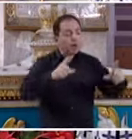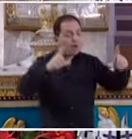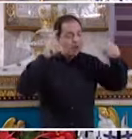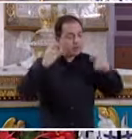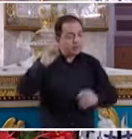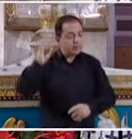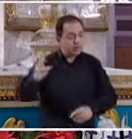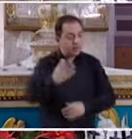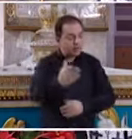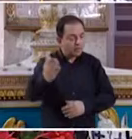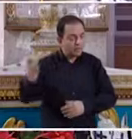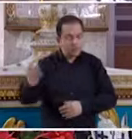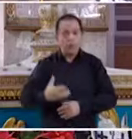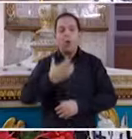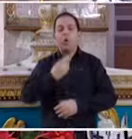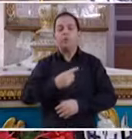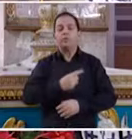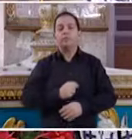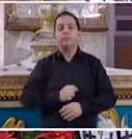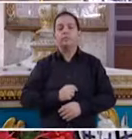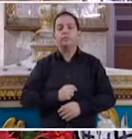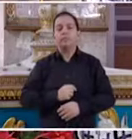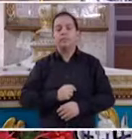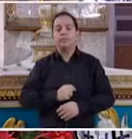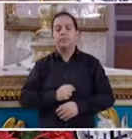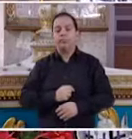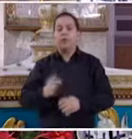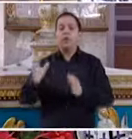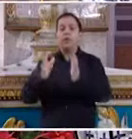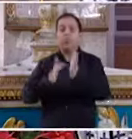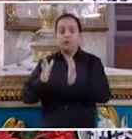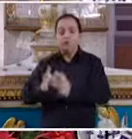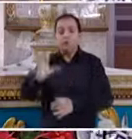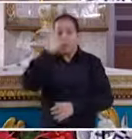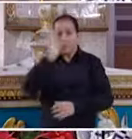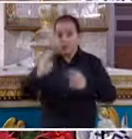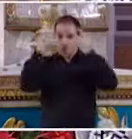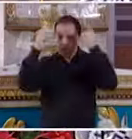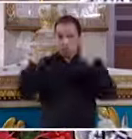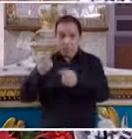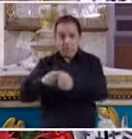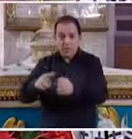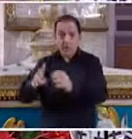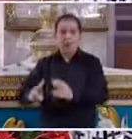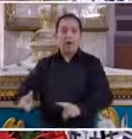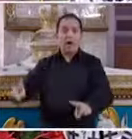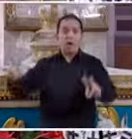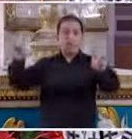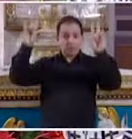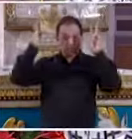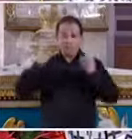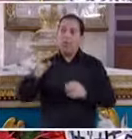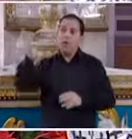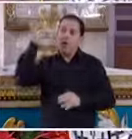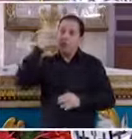Άγιε, ευλόγησον. Ο Αναστάς εκ νεκρών Χριστός ο αληθινός Θεός ημών, τες